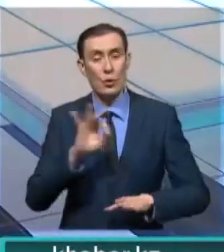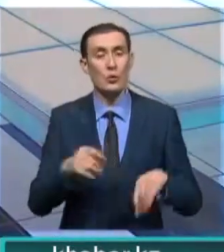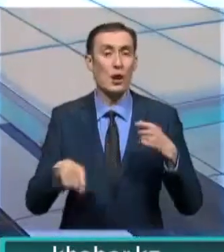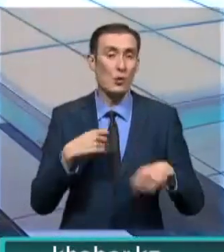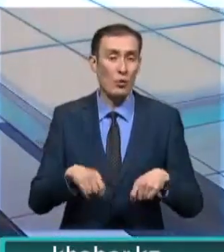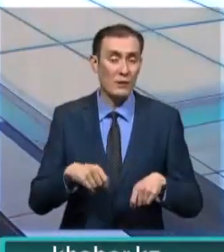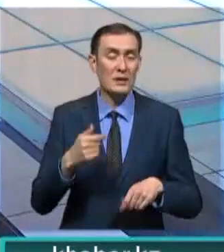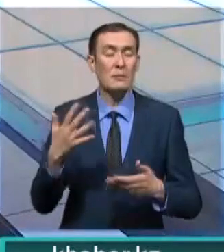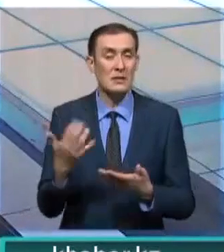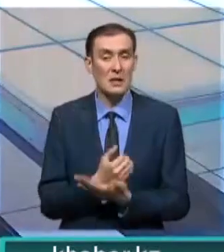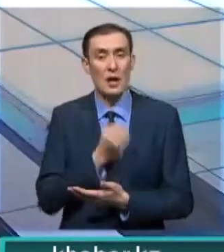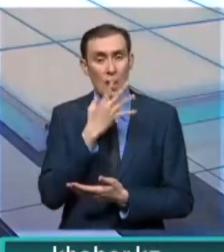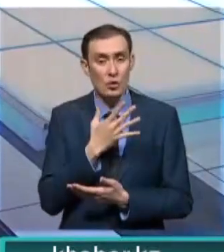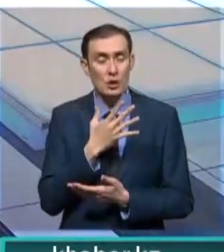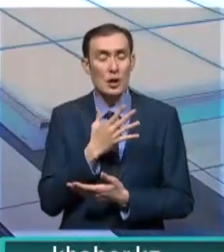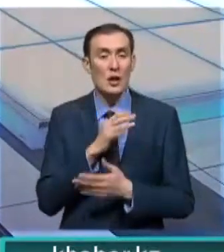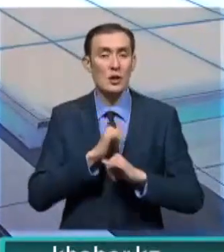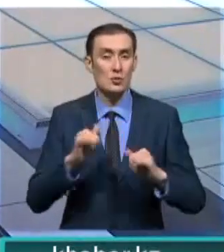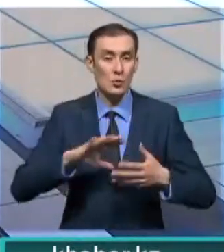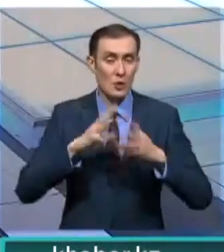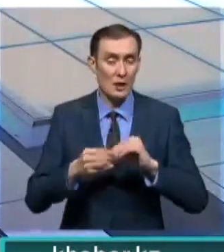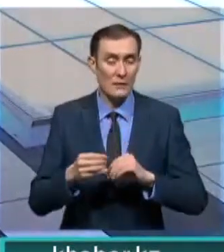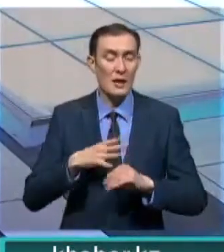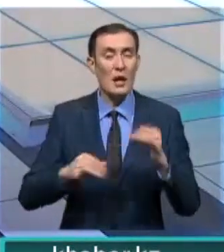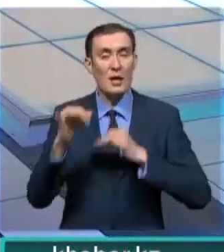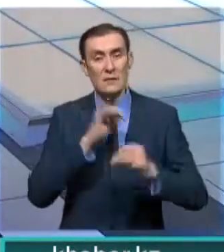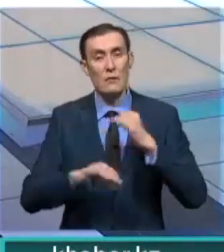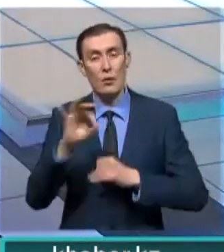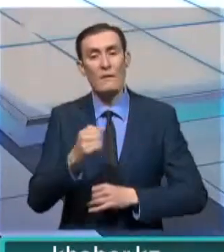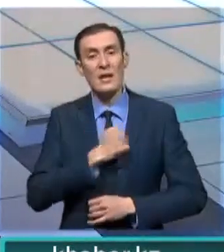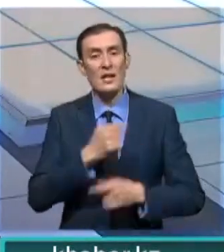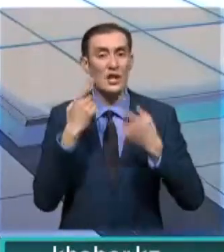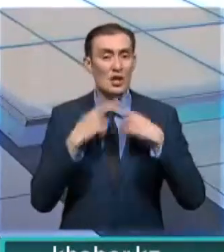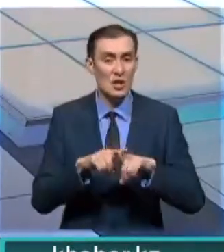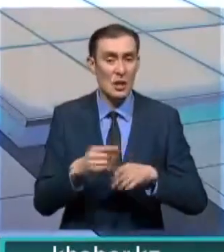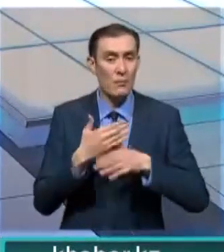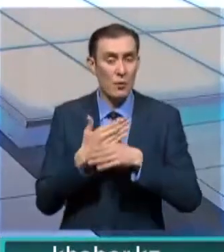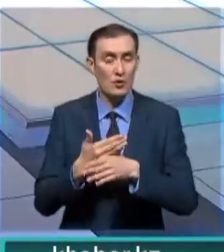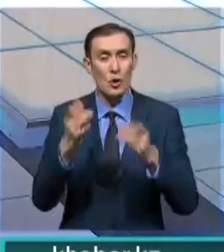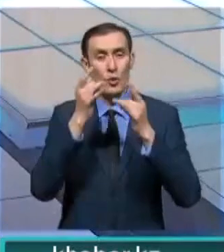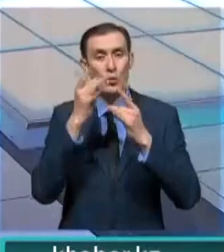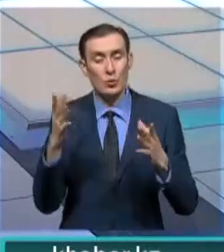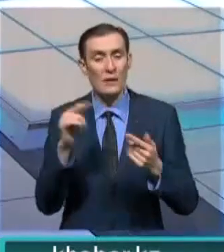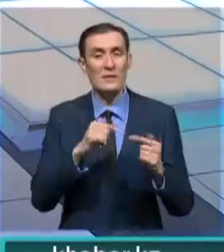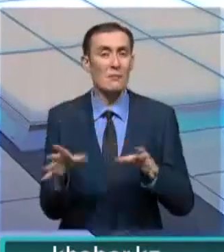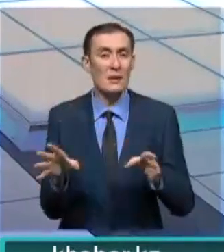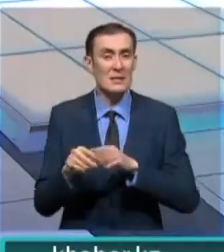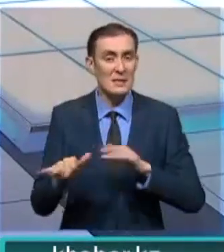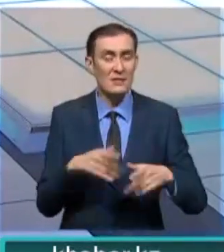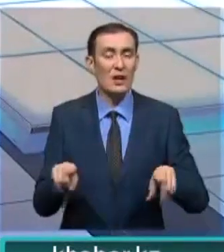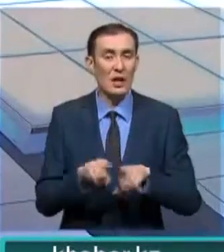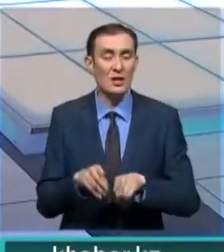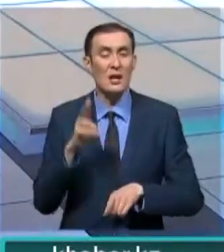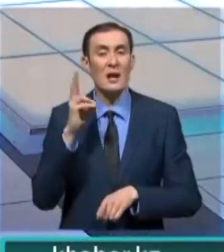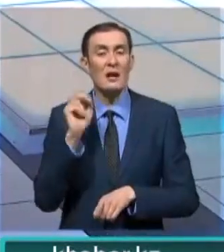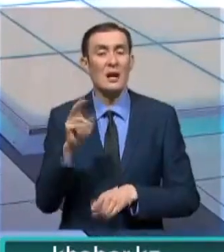торговле, где страны уже достигли значительных успехов. Говорили лидеры двух республик и о военно-технической помощи, культурном взаимодействии, а также о том,